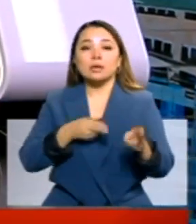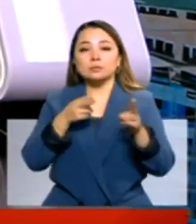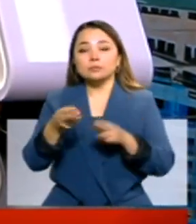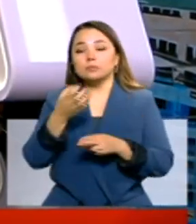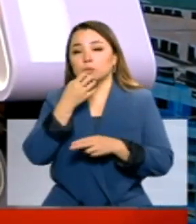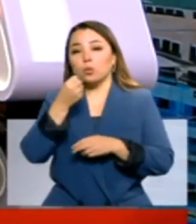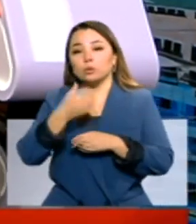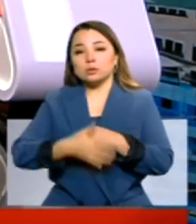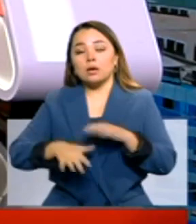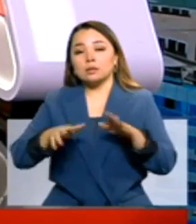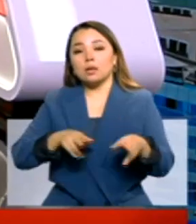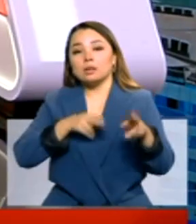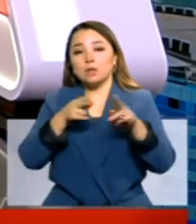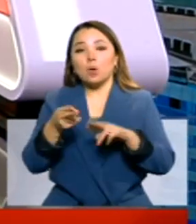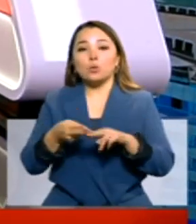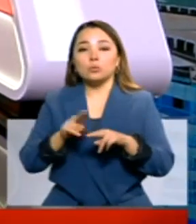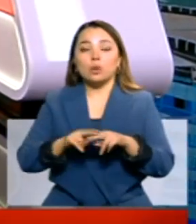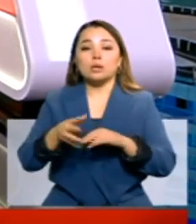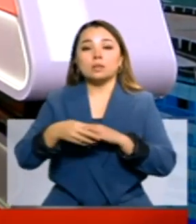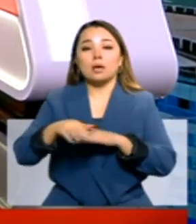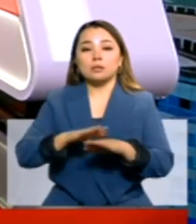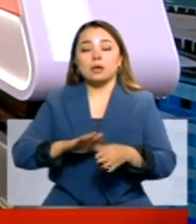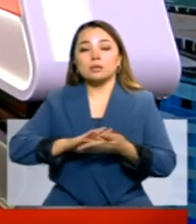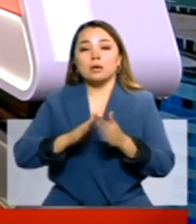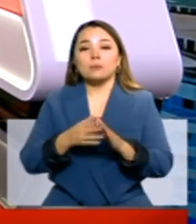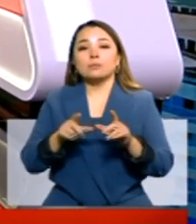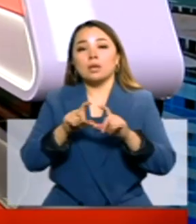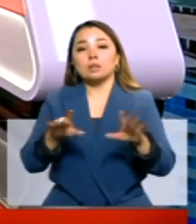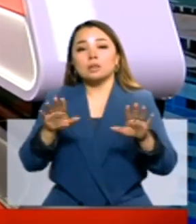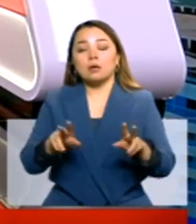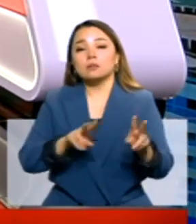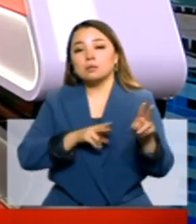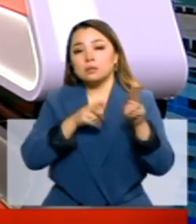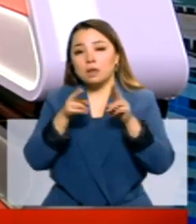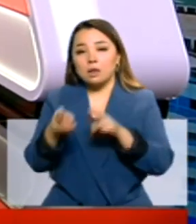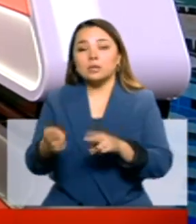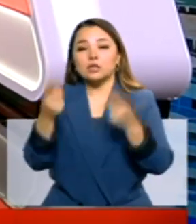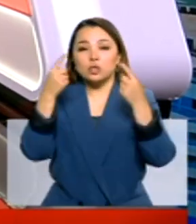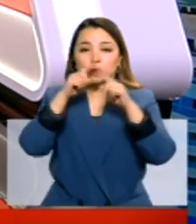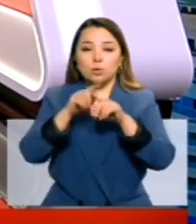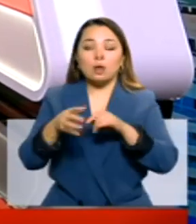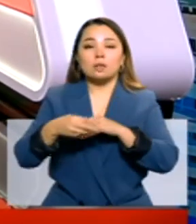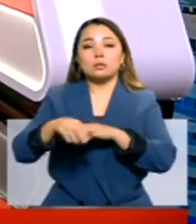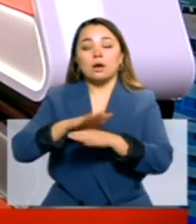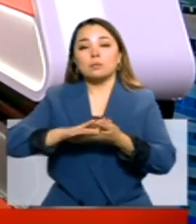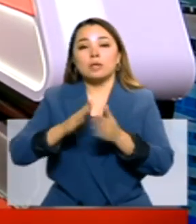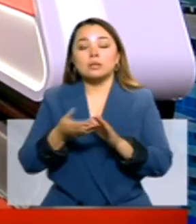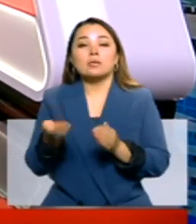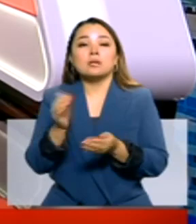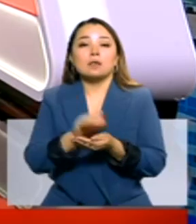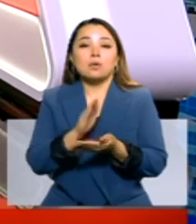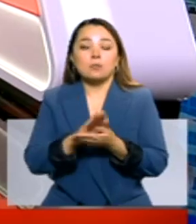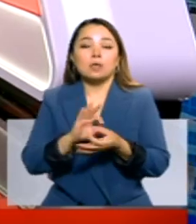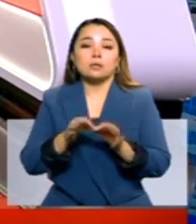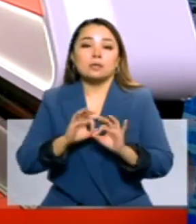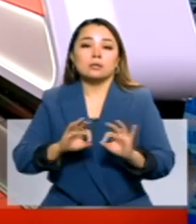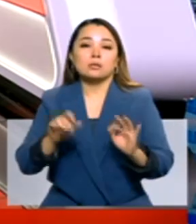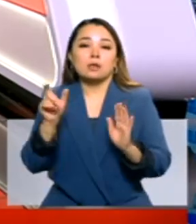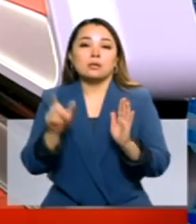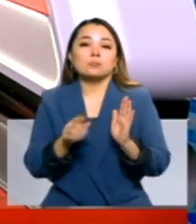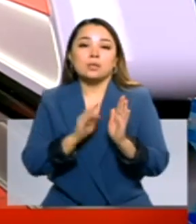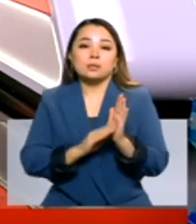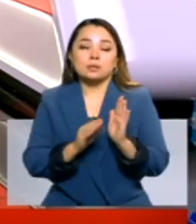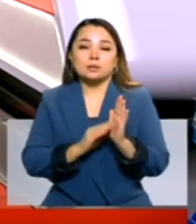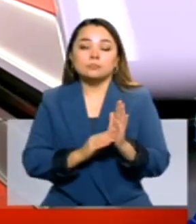жылу орталығын көрді. Сондай-ақ өңірдегі әлеуметтік нысандарды аралап, индустриалды аймақтың қазіргі ахуалымен де танысты. Толығырақ өңірдегі